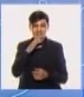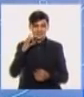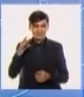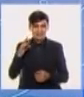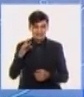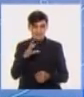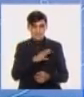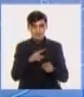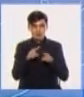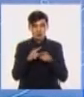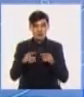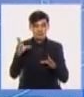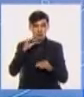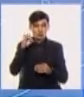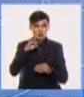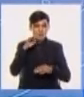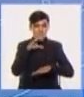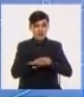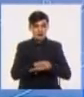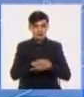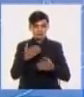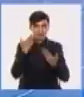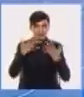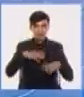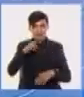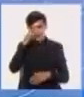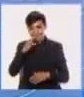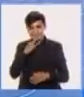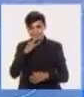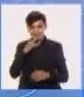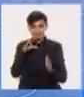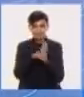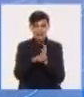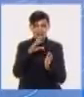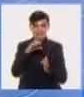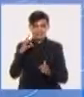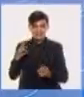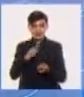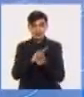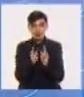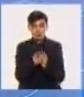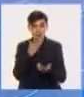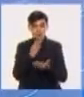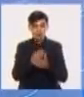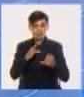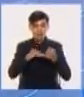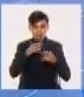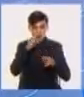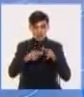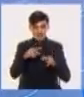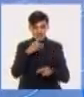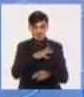республикам, не учел все исторические факты. Например, то, что Казахстан, войдя в состав СССР, наоборот, лишился своих земель.